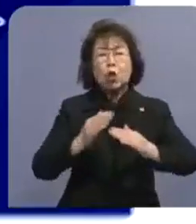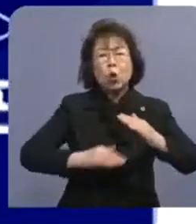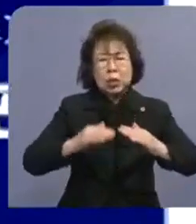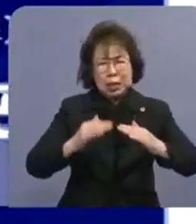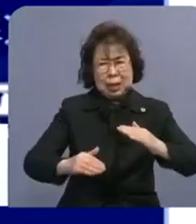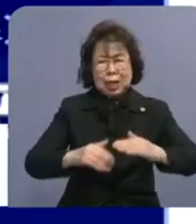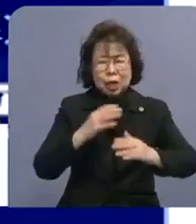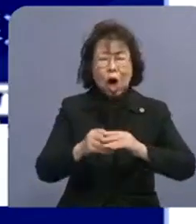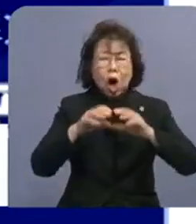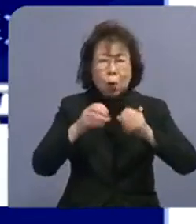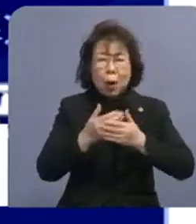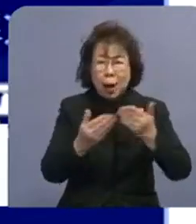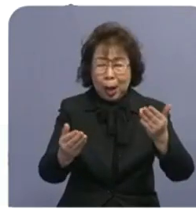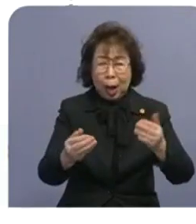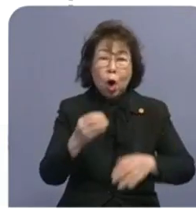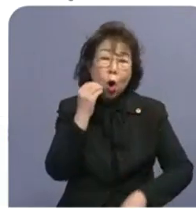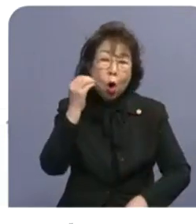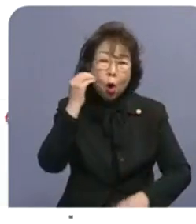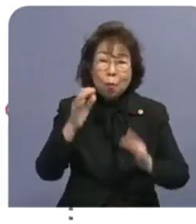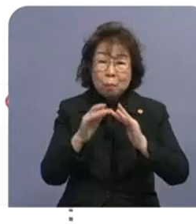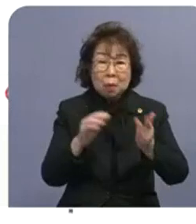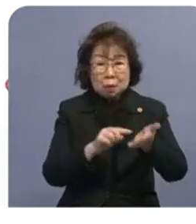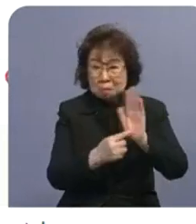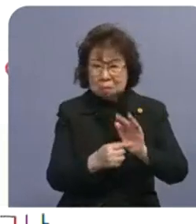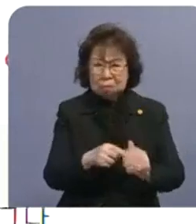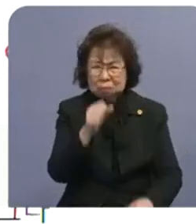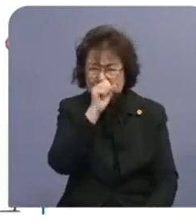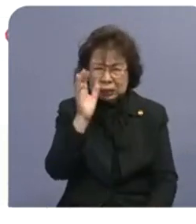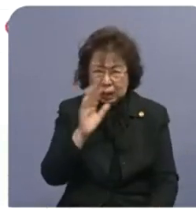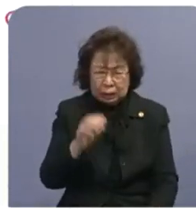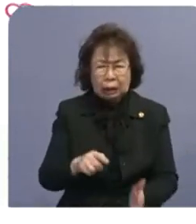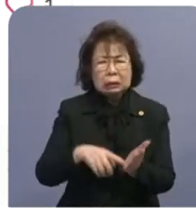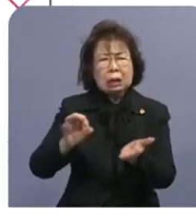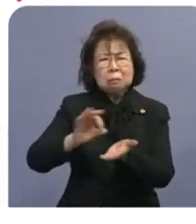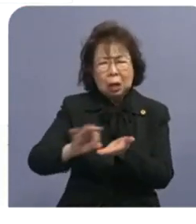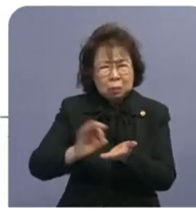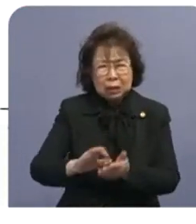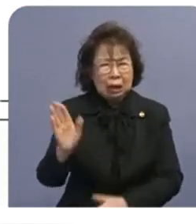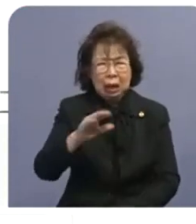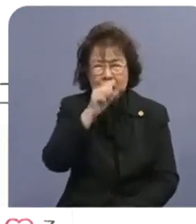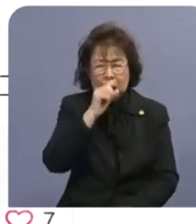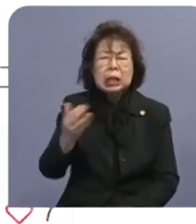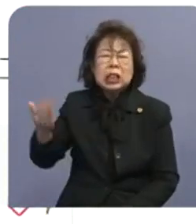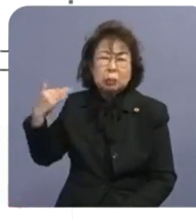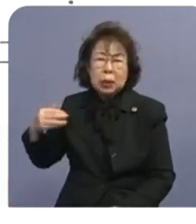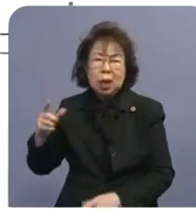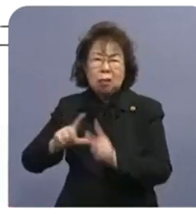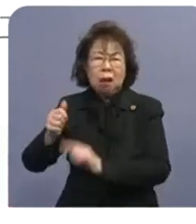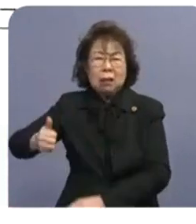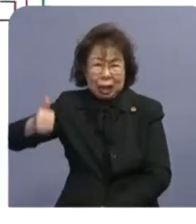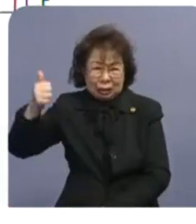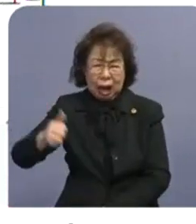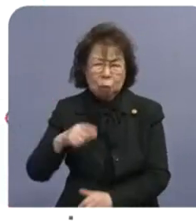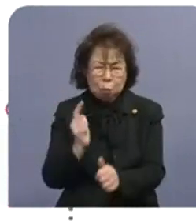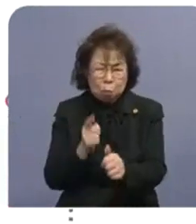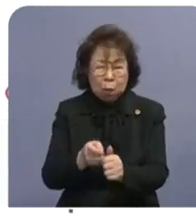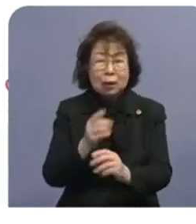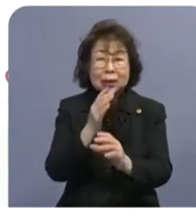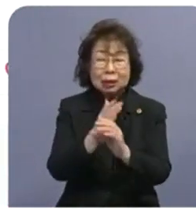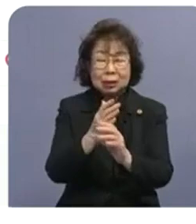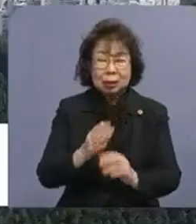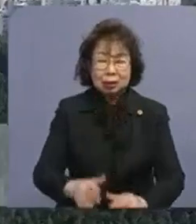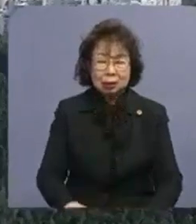블로그와 언론사 홈페이지 등에는 특색이 없다 세금 낭비다 예전 슬로건이 더 낫다 등 비판 여론이